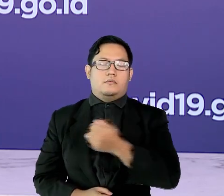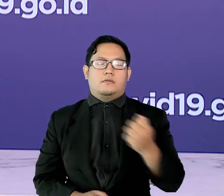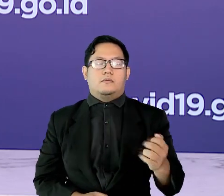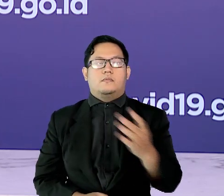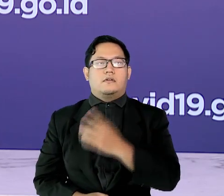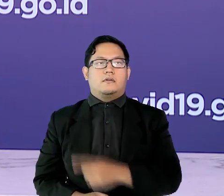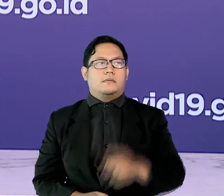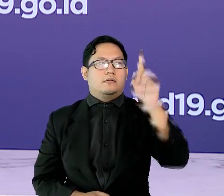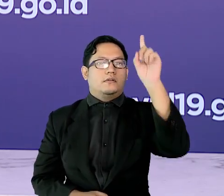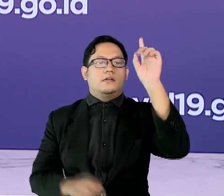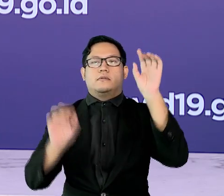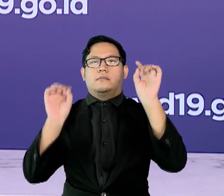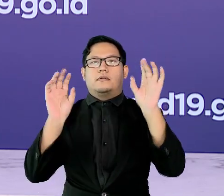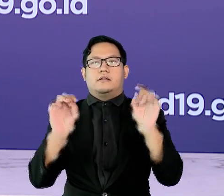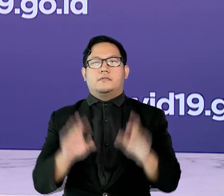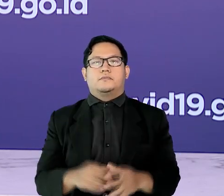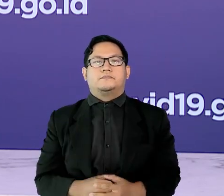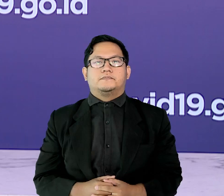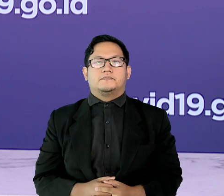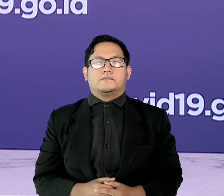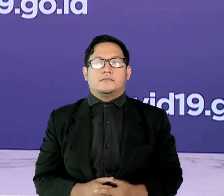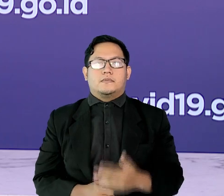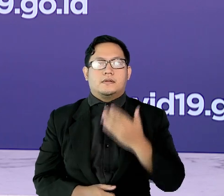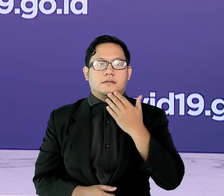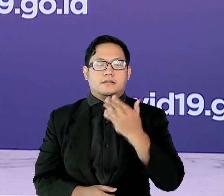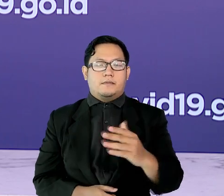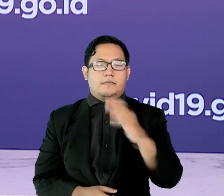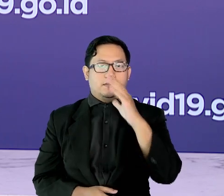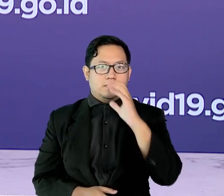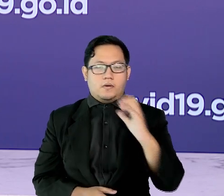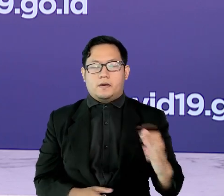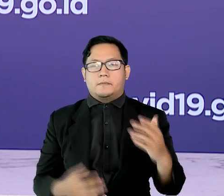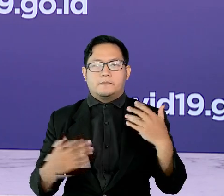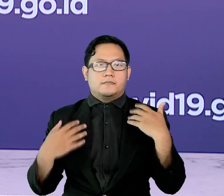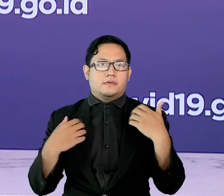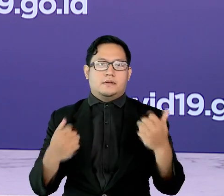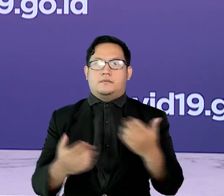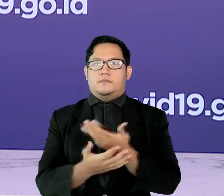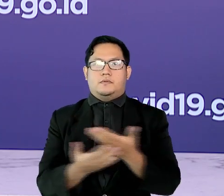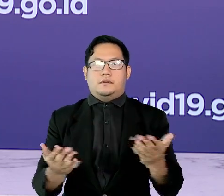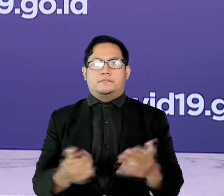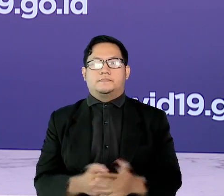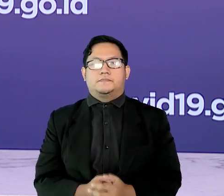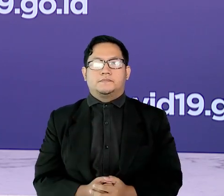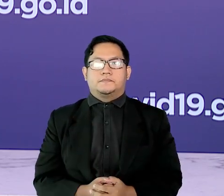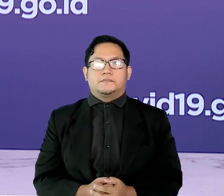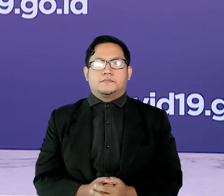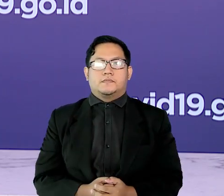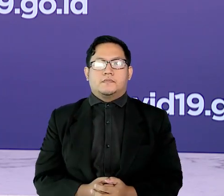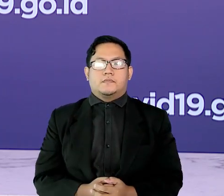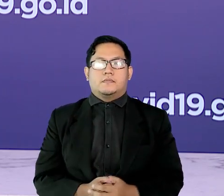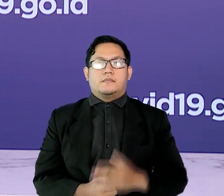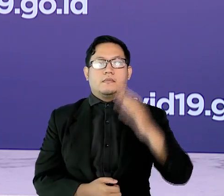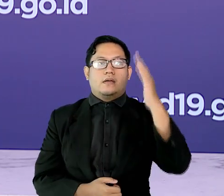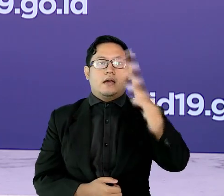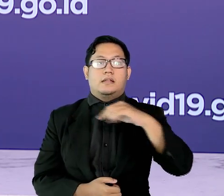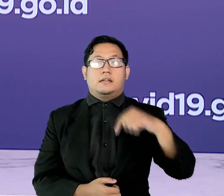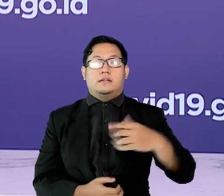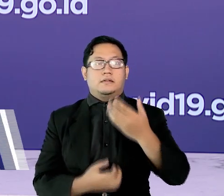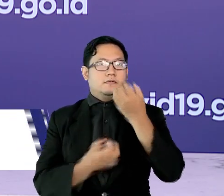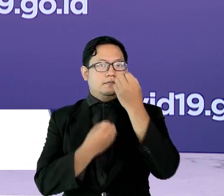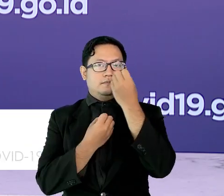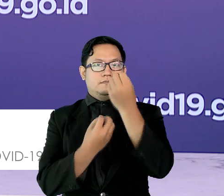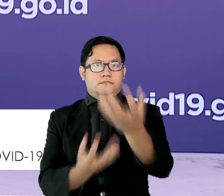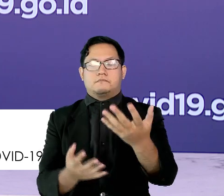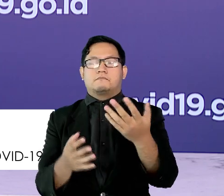Assalamualaikum warahmatullahi wabarakatuh. Selamat sore, salam sejahtera untuk kita semuanya. Hari ini saya akan